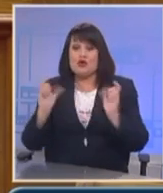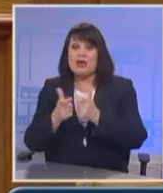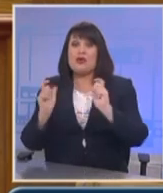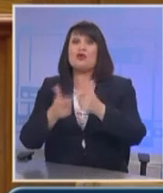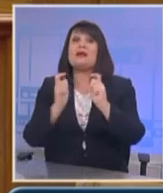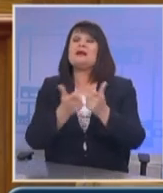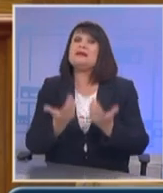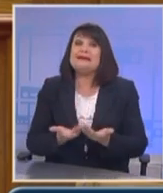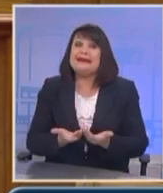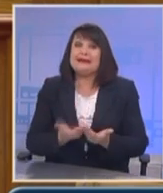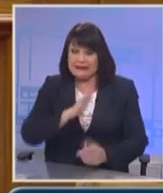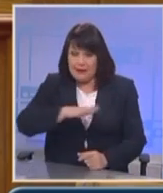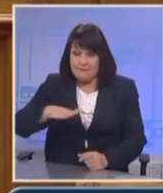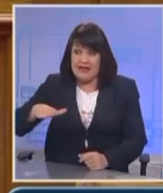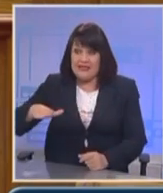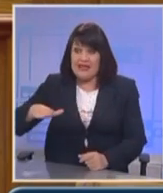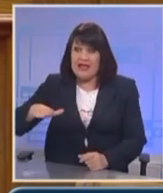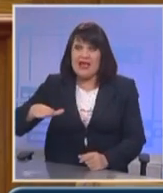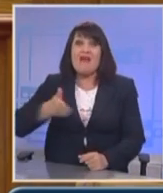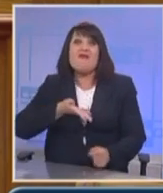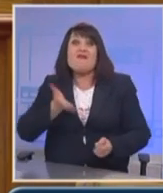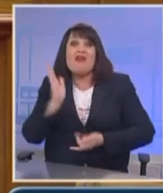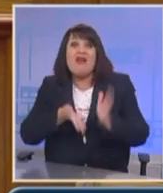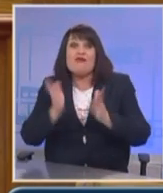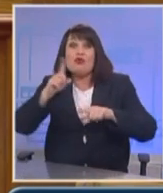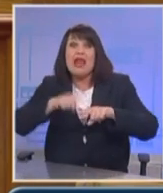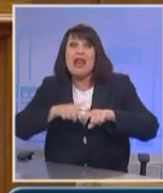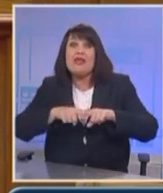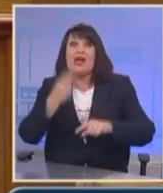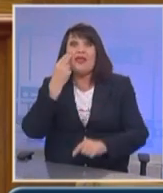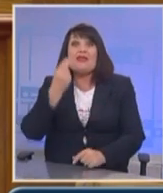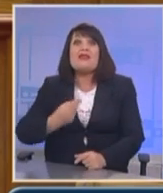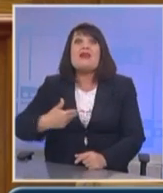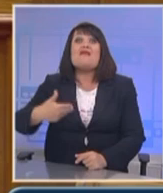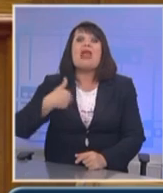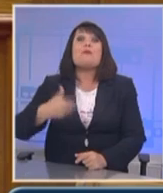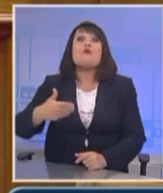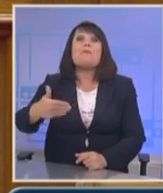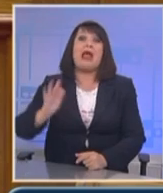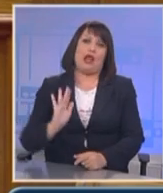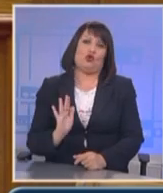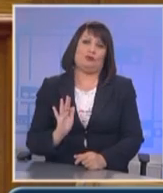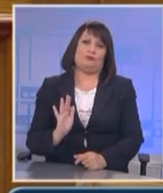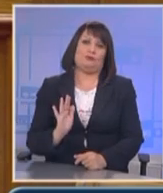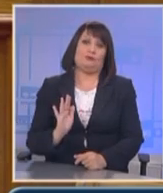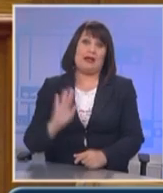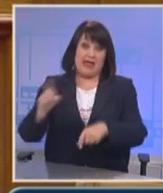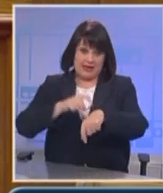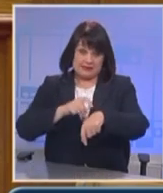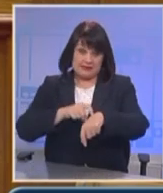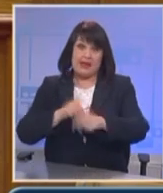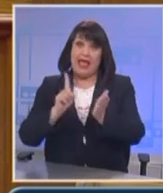οικογένειες είναι ότι τα παιδιά μας φεύγουν από τη χώρα γιατί δεν βλέπουν να έχουν καμία προοπτική. Και αντί σήμερα να